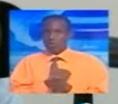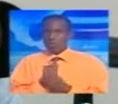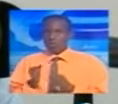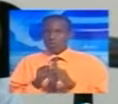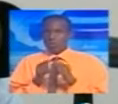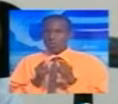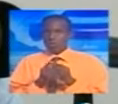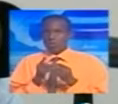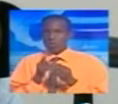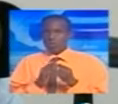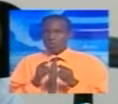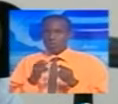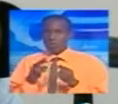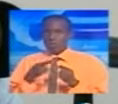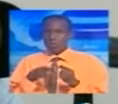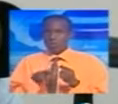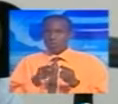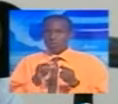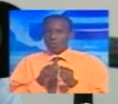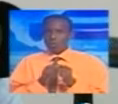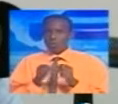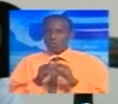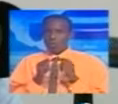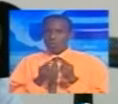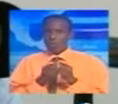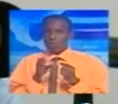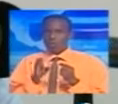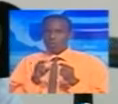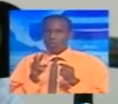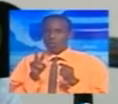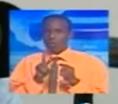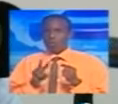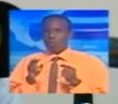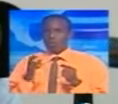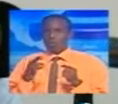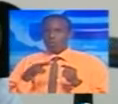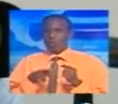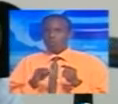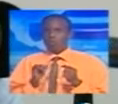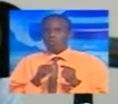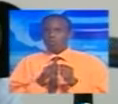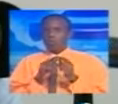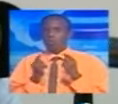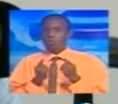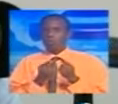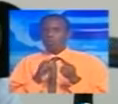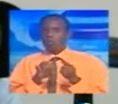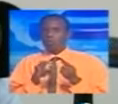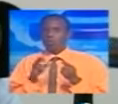rendus, procès-verbaux, circulaires, décisions, décrets, arrêtés, notes de service,